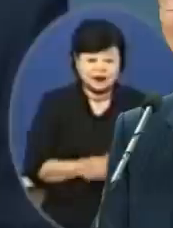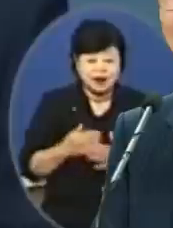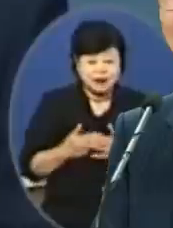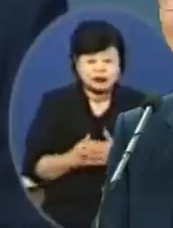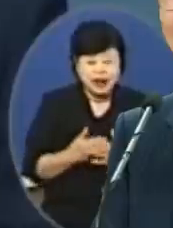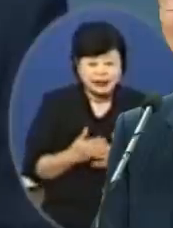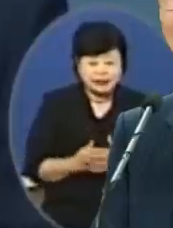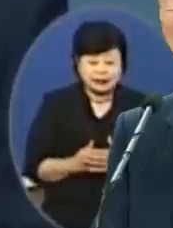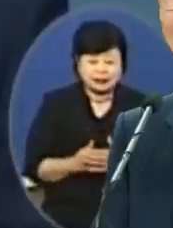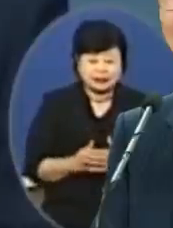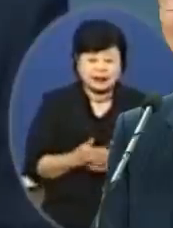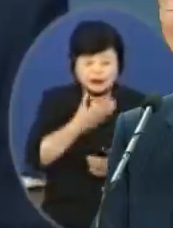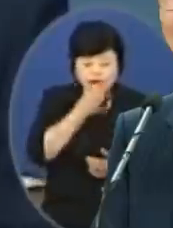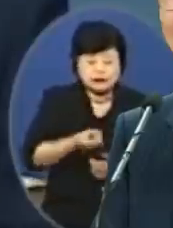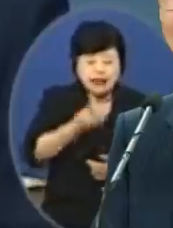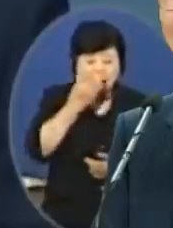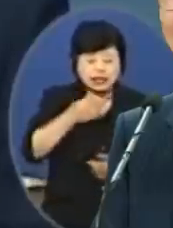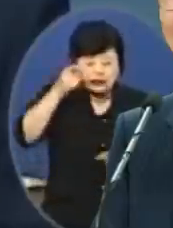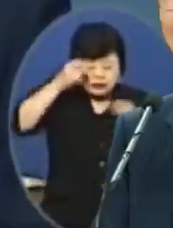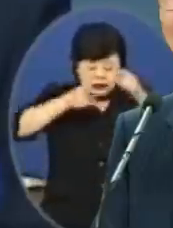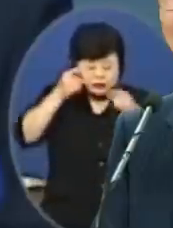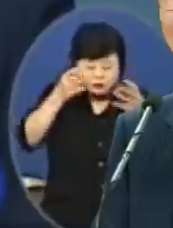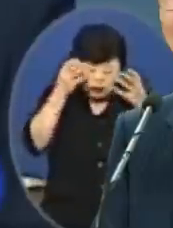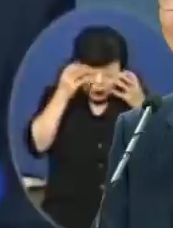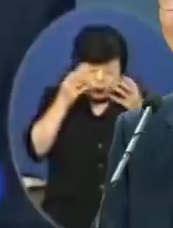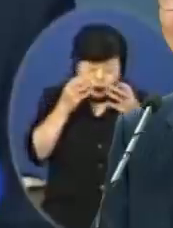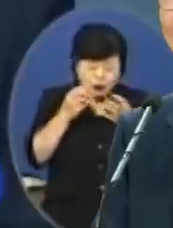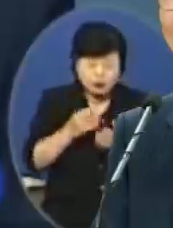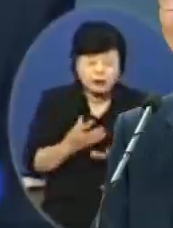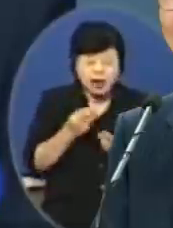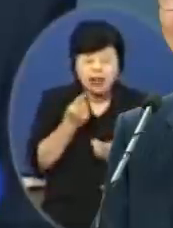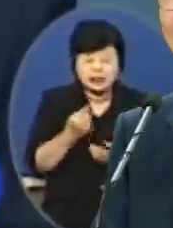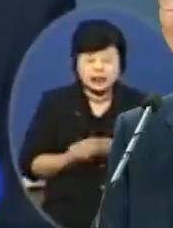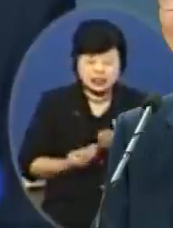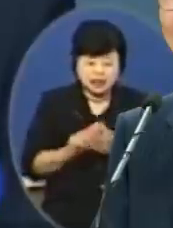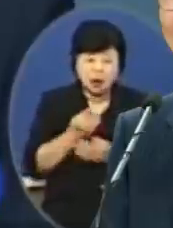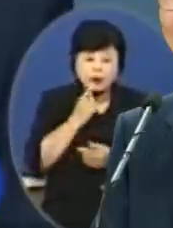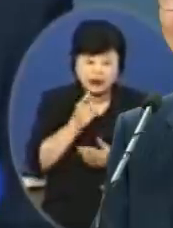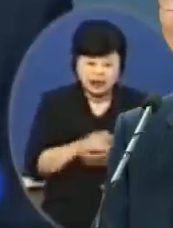불안과 불행과 슬픔과 고통이 다반사로 되어 있는 것입니다.